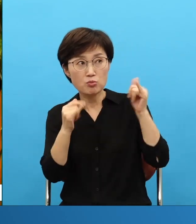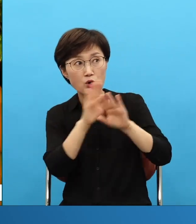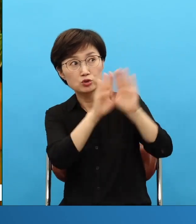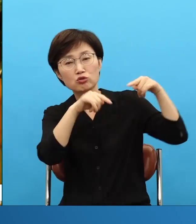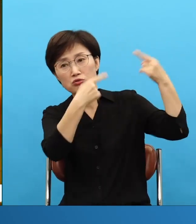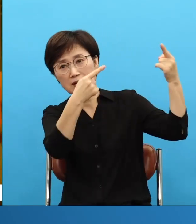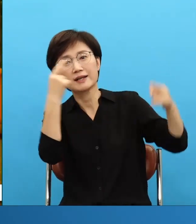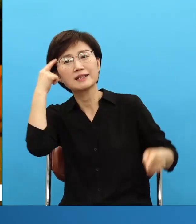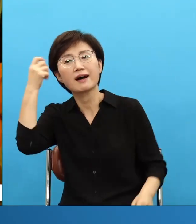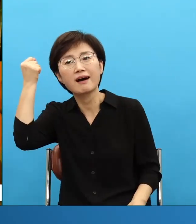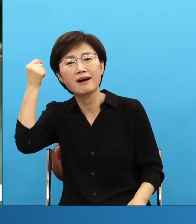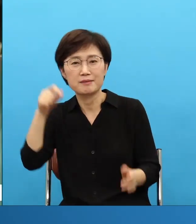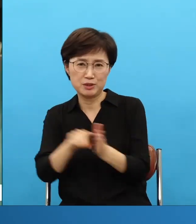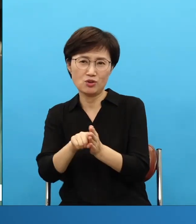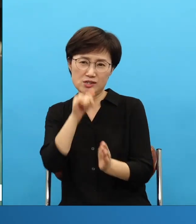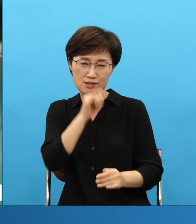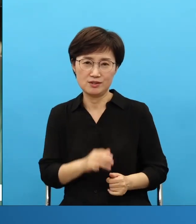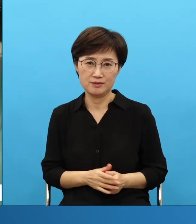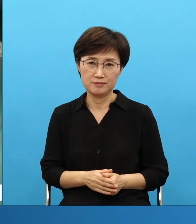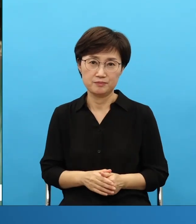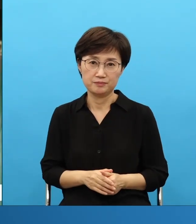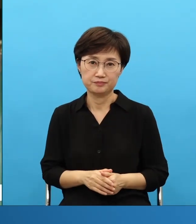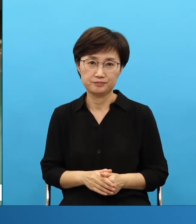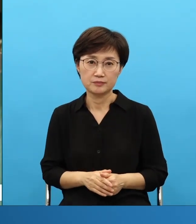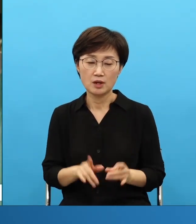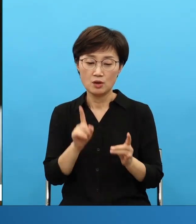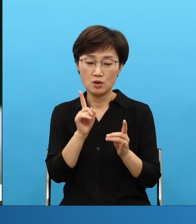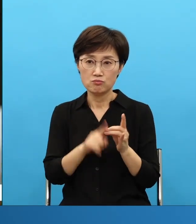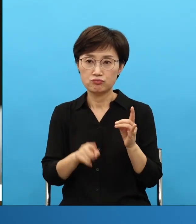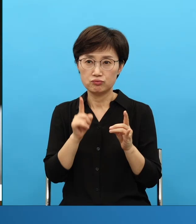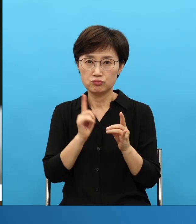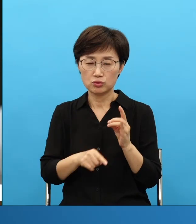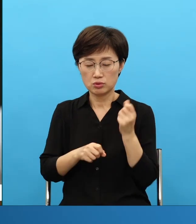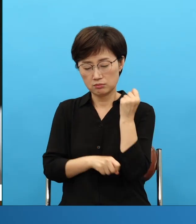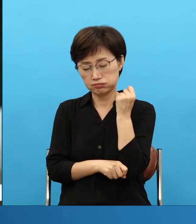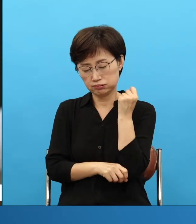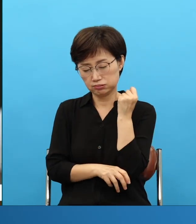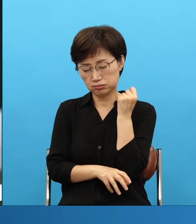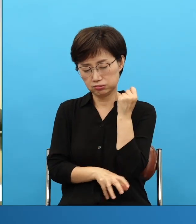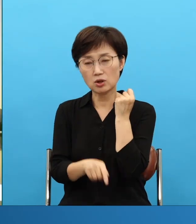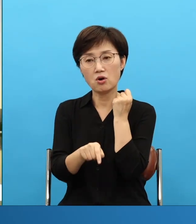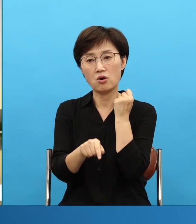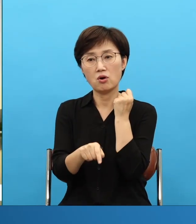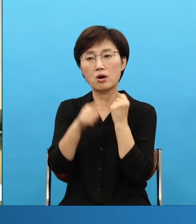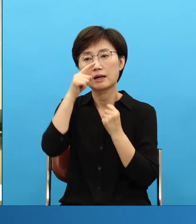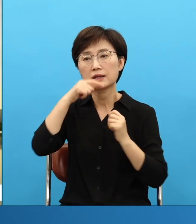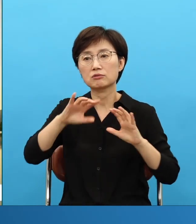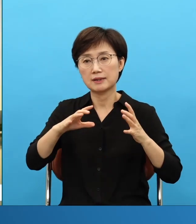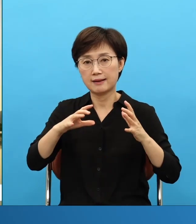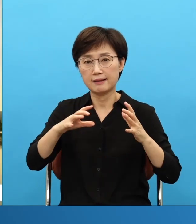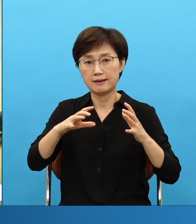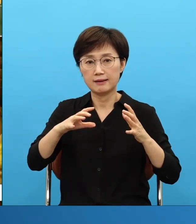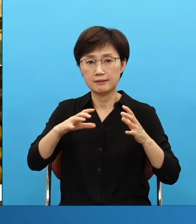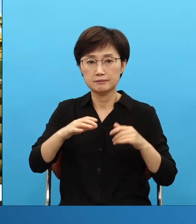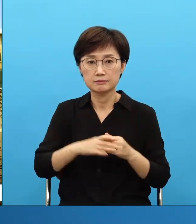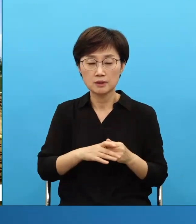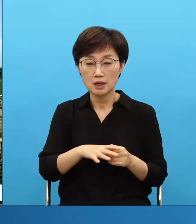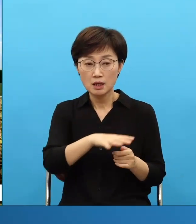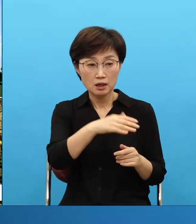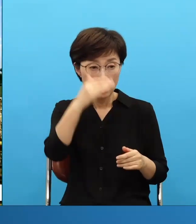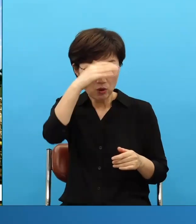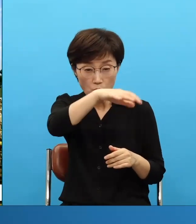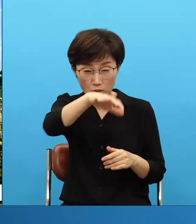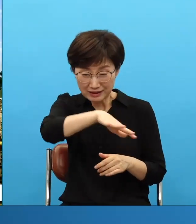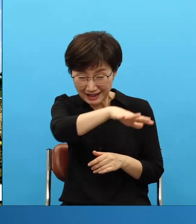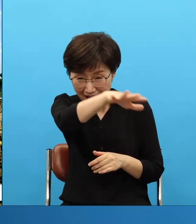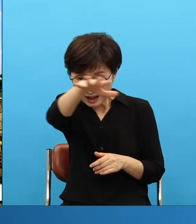때문이지. 이렇게 불교가 삶 속에 깊이 뿌리내려 있는 태국은 대표적인 관광지도 모두 불교